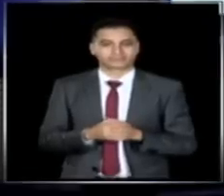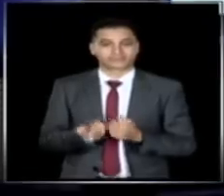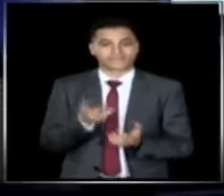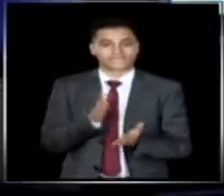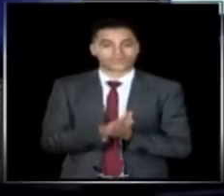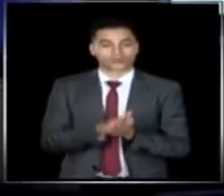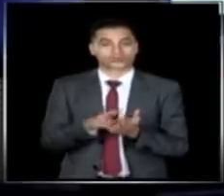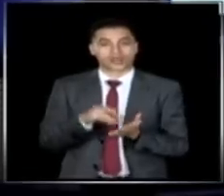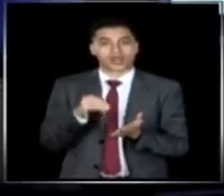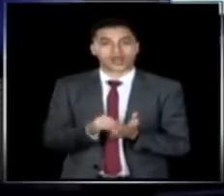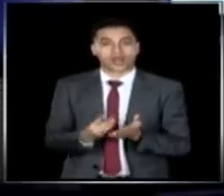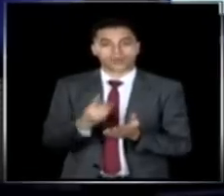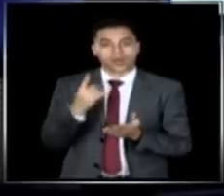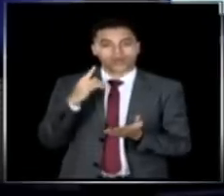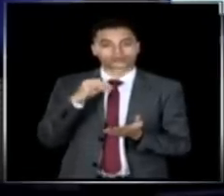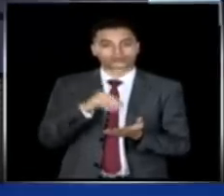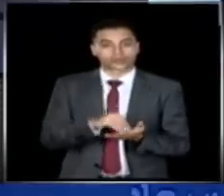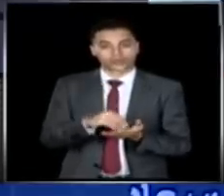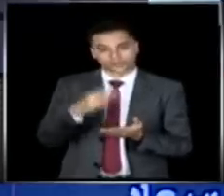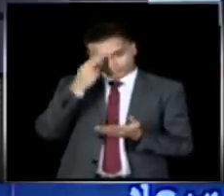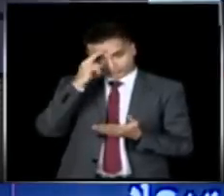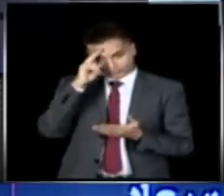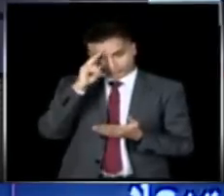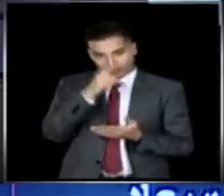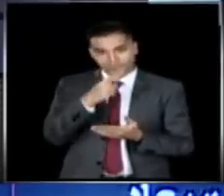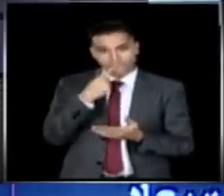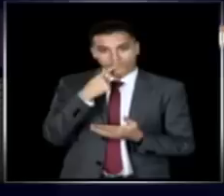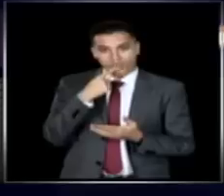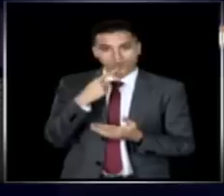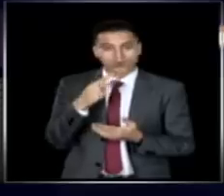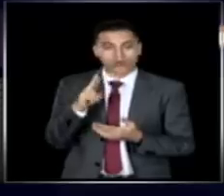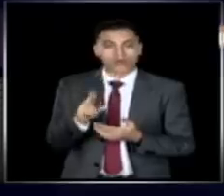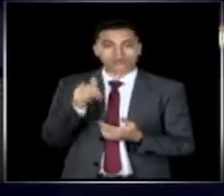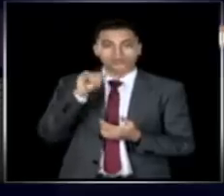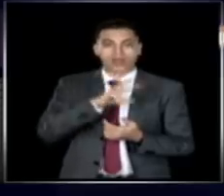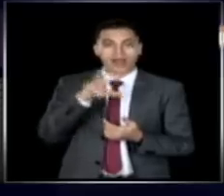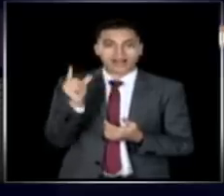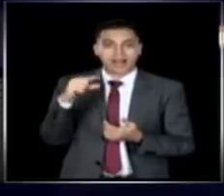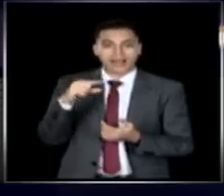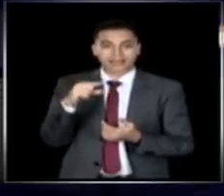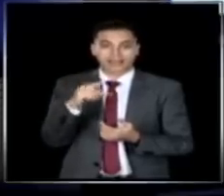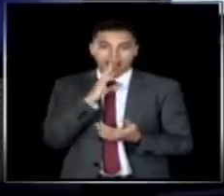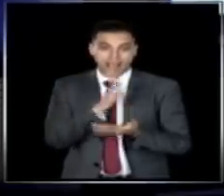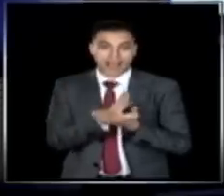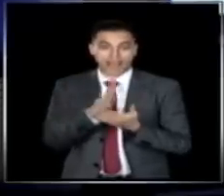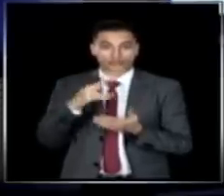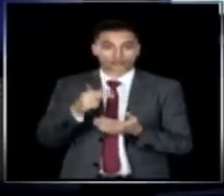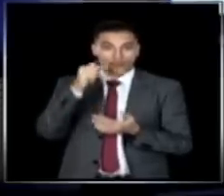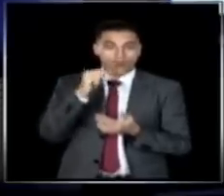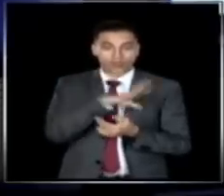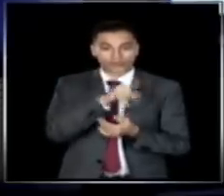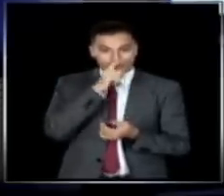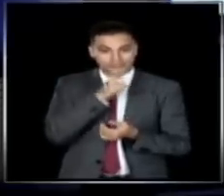فرصة أول 10 نقط. تايلاند. تايلاند، هم مدبسينك يا سعاد، هم